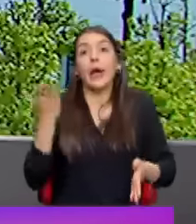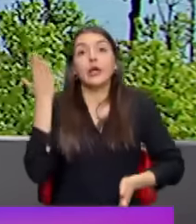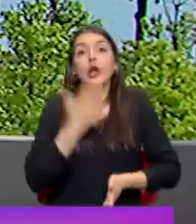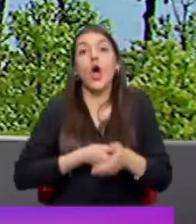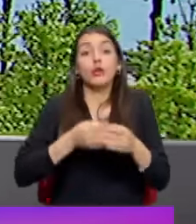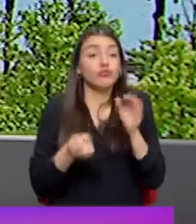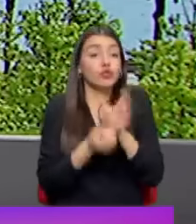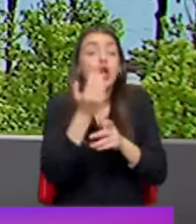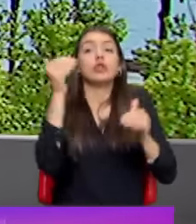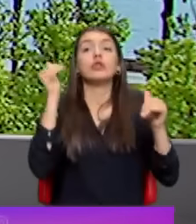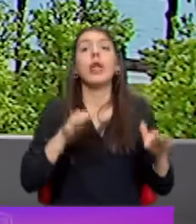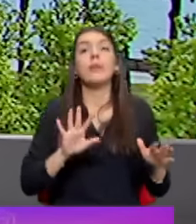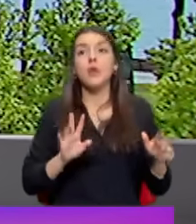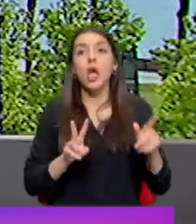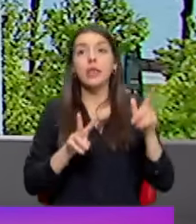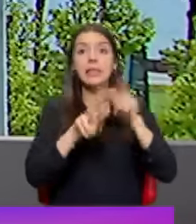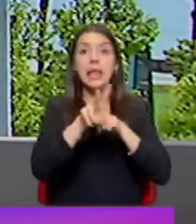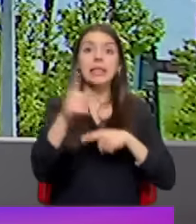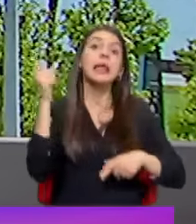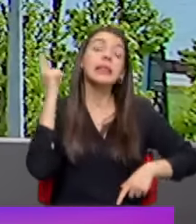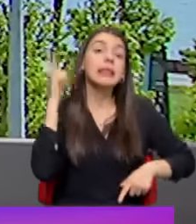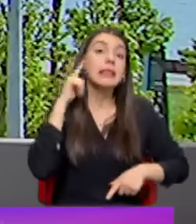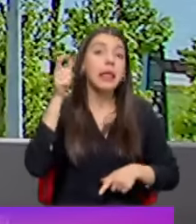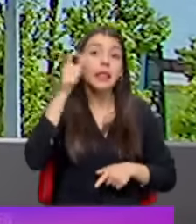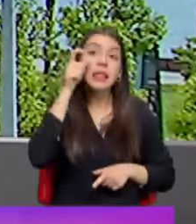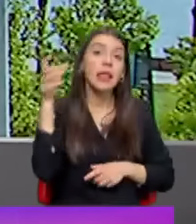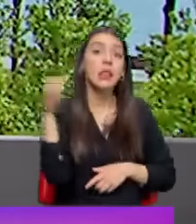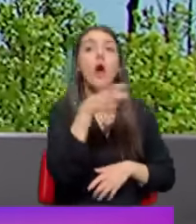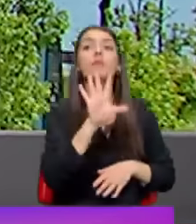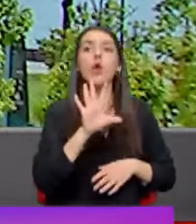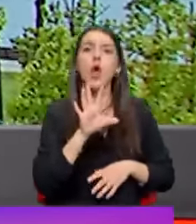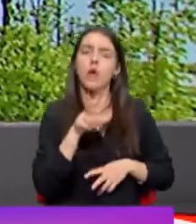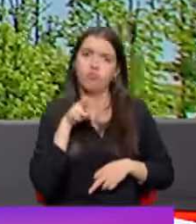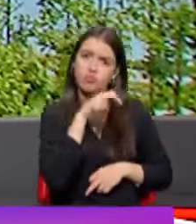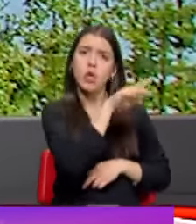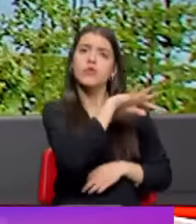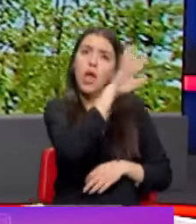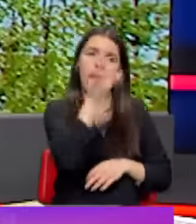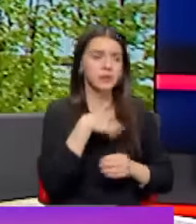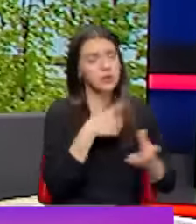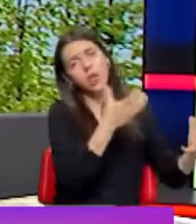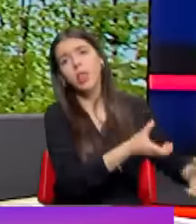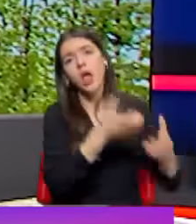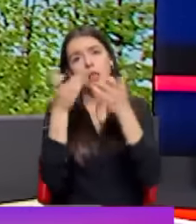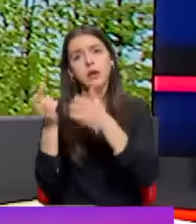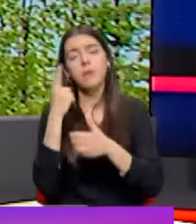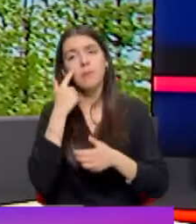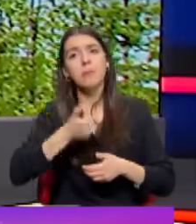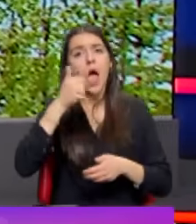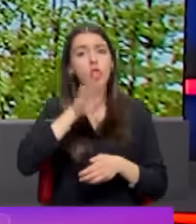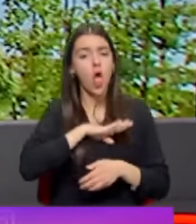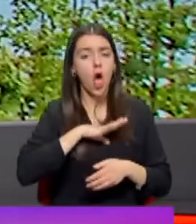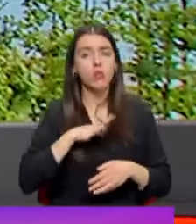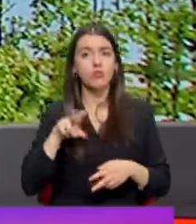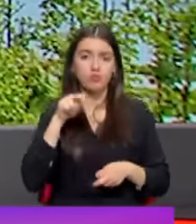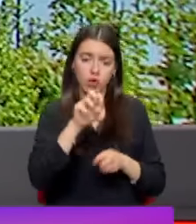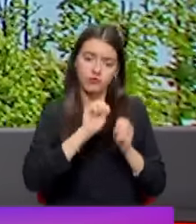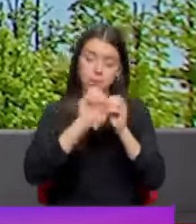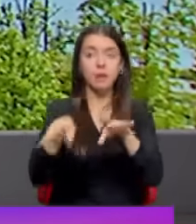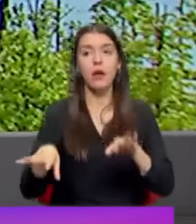alamıyorum. Yetkililerin dikkatini oraya çekemiyorum. Böcekleri yetkililere getirdim deyip bakanlığın önüne böcek bırakmıştı.